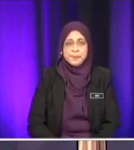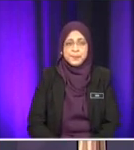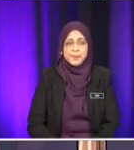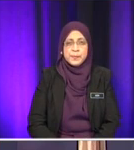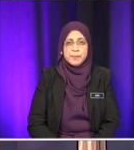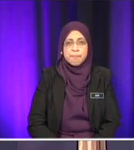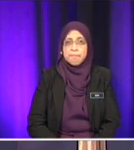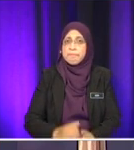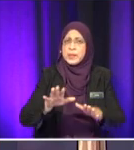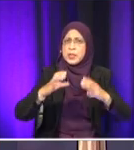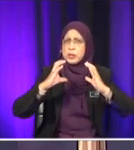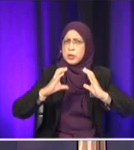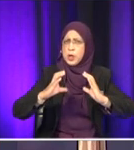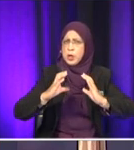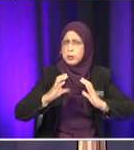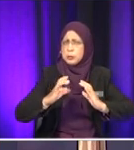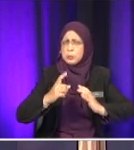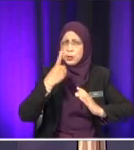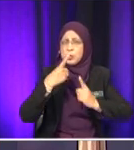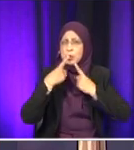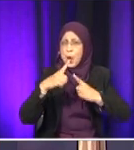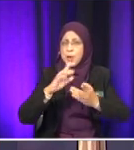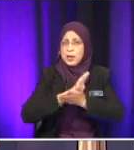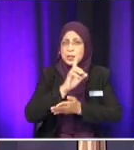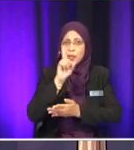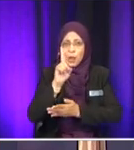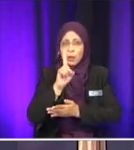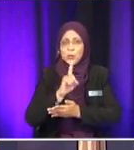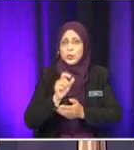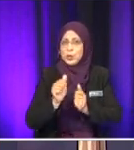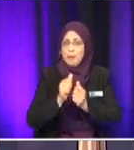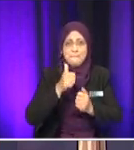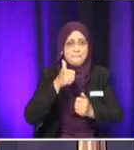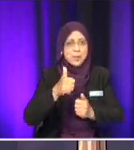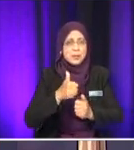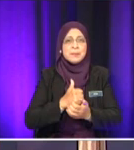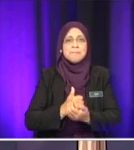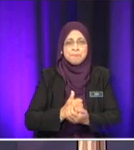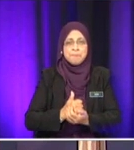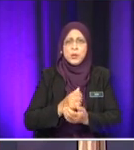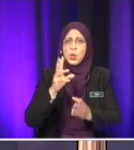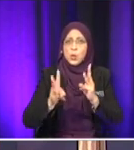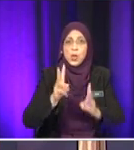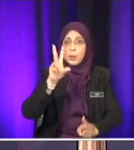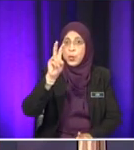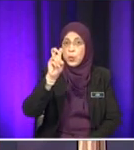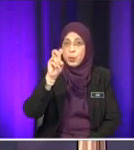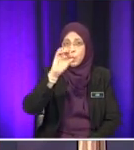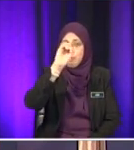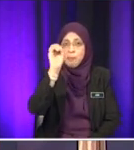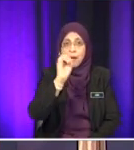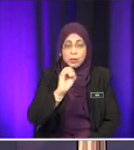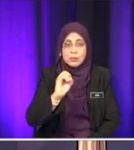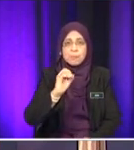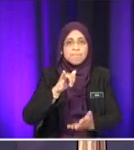tips dan teknik kertas 1 Oke walaupun wajahnya 20 ratus tapi itulah yang menentukan murid-murid kita